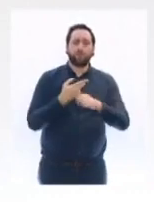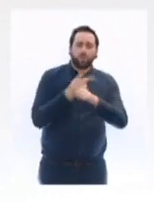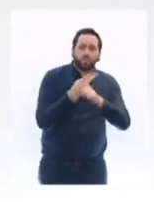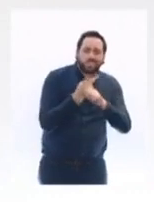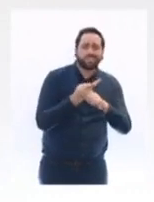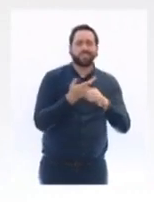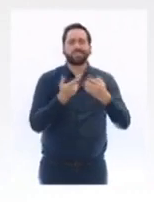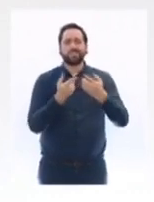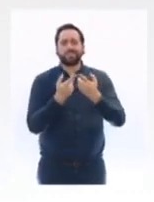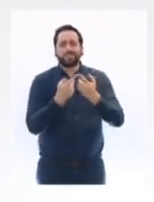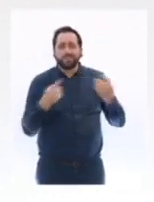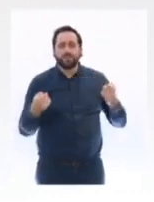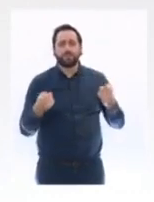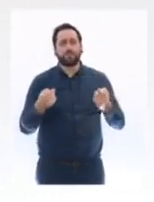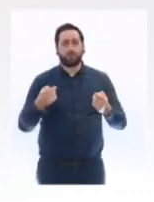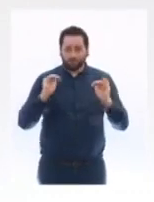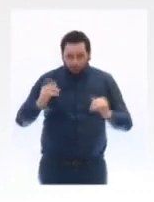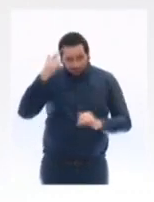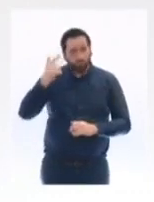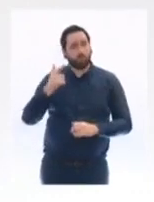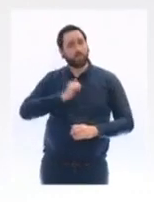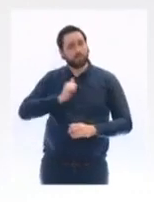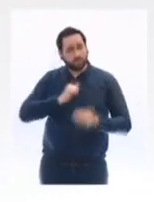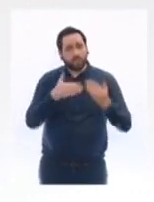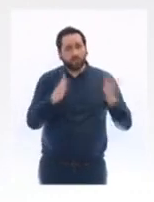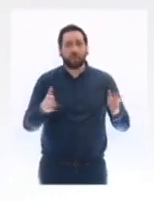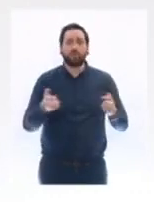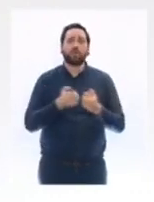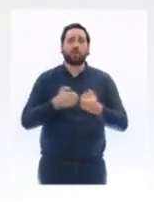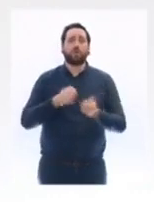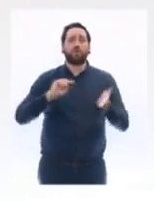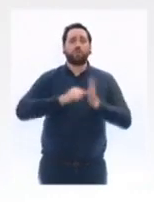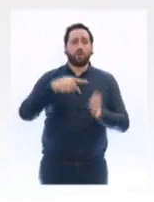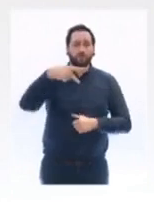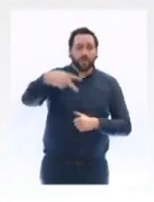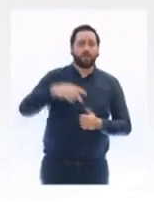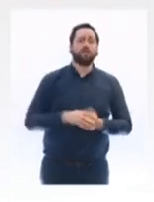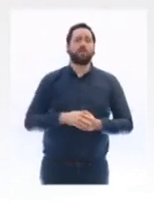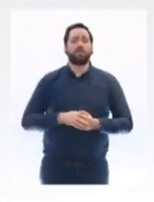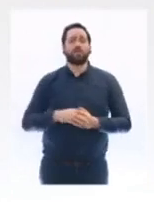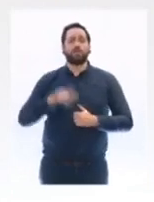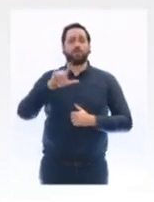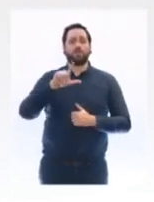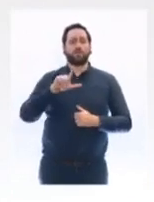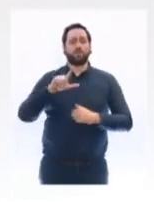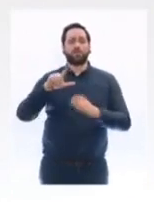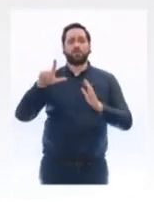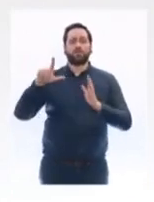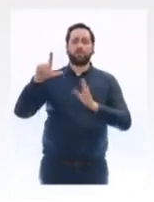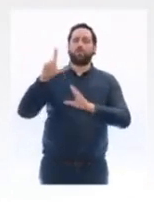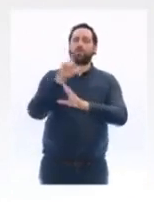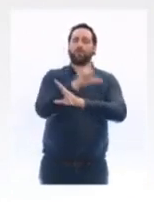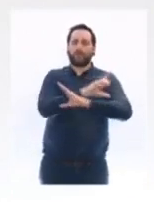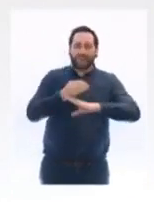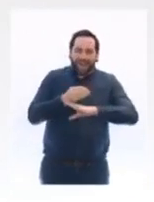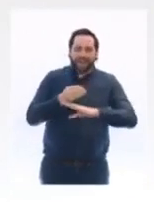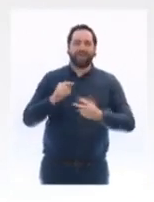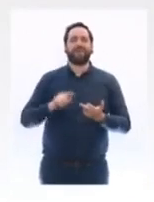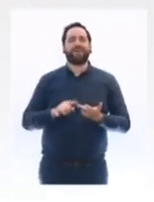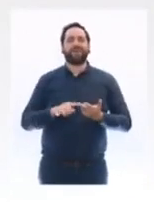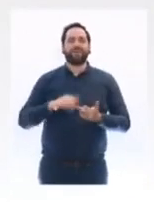absolument vital pour assurer la continuité des chantiers. Enfin, pour tous les secteurs industriels, il est essentiel que les bureaux